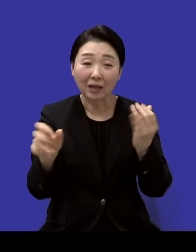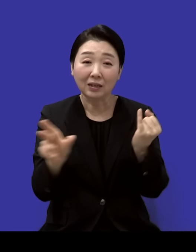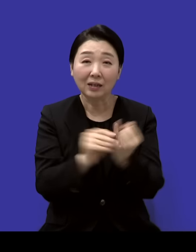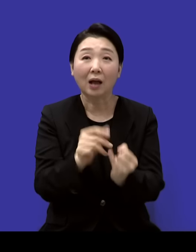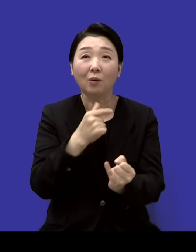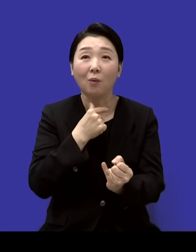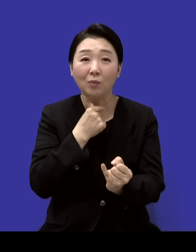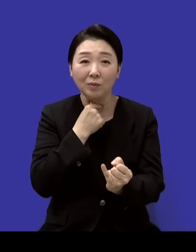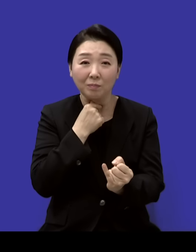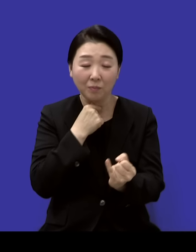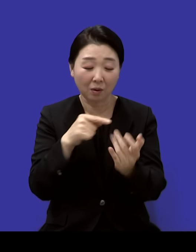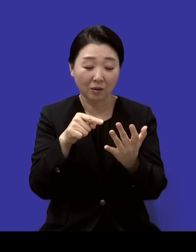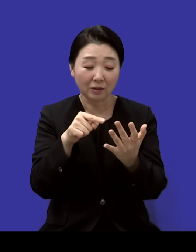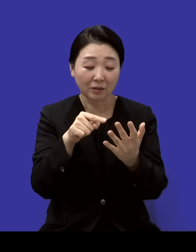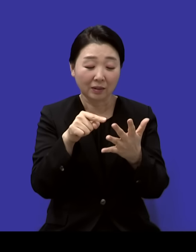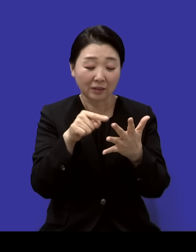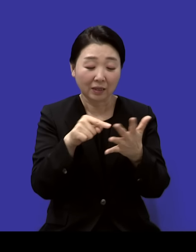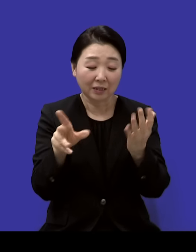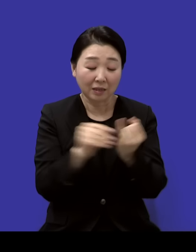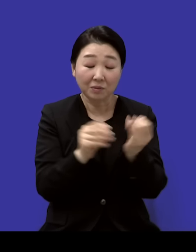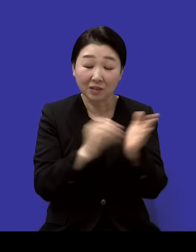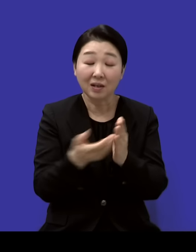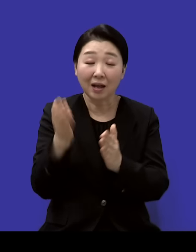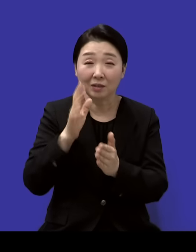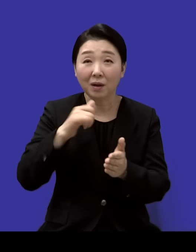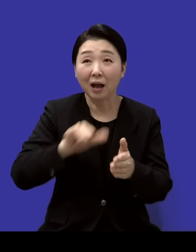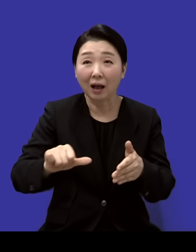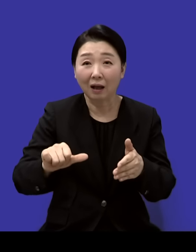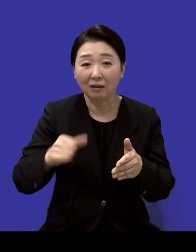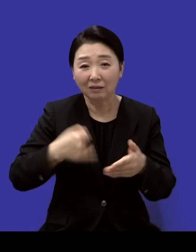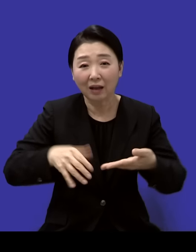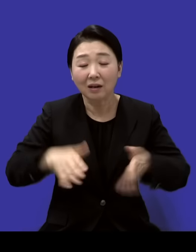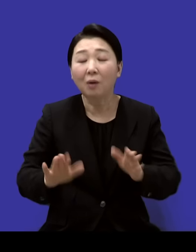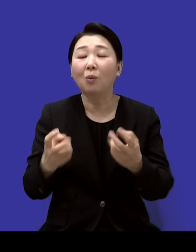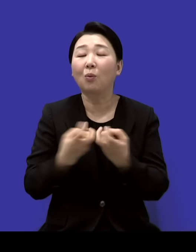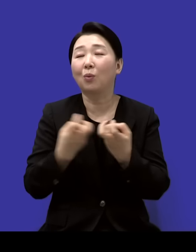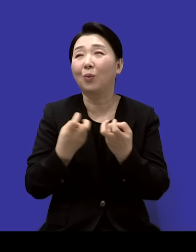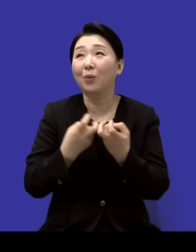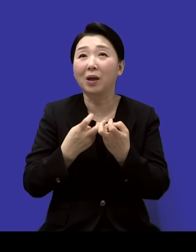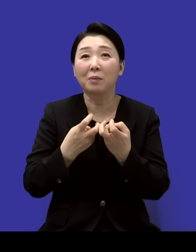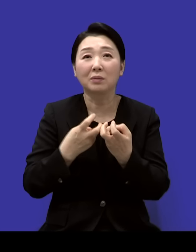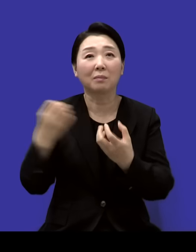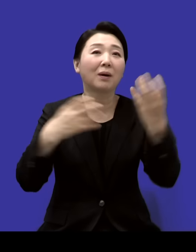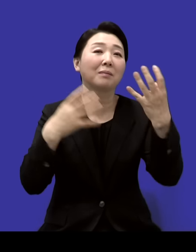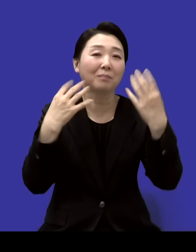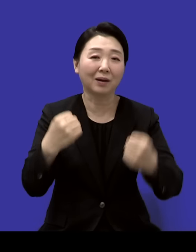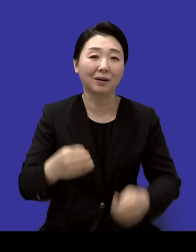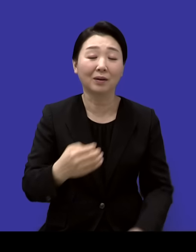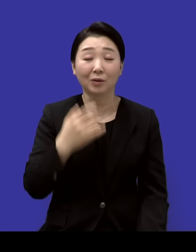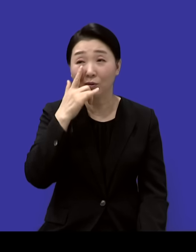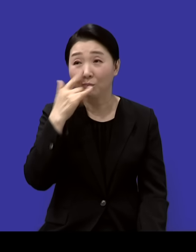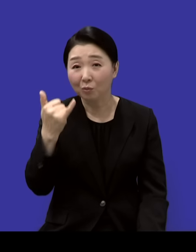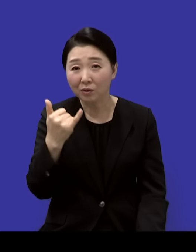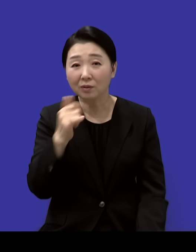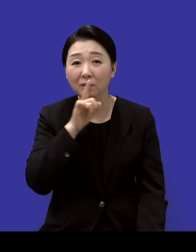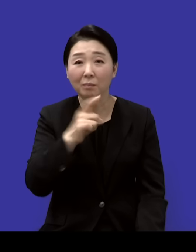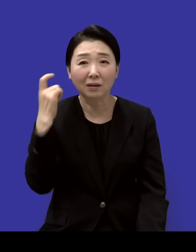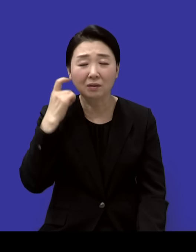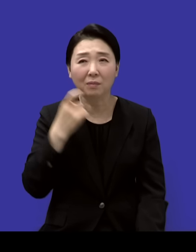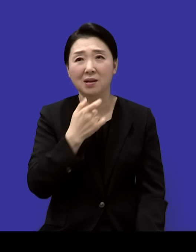나와서 어쩐다니. 이런 말들을 선생님들, 친척들, 주변 어른들은 정말 많이 듣고 자랐는데 예. 저희 엄마 아빠는 그런 소리 들으면